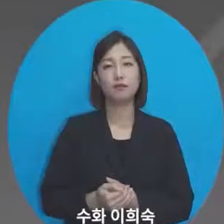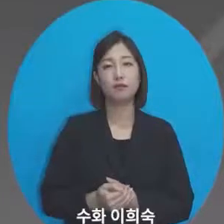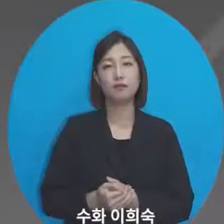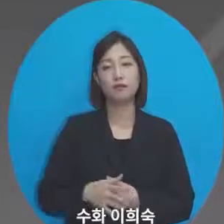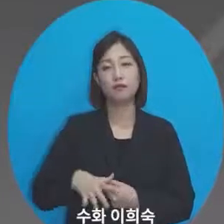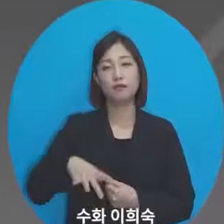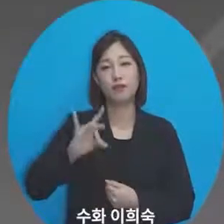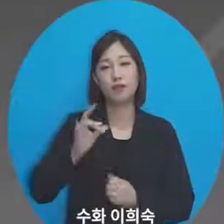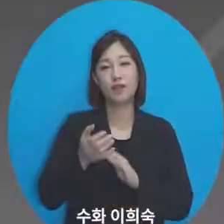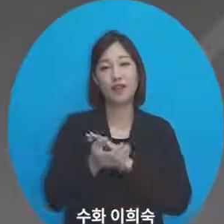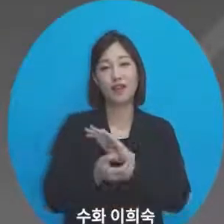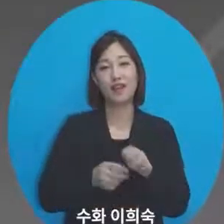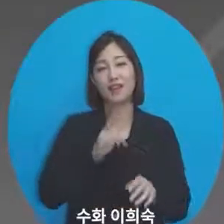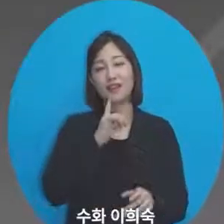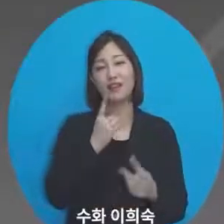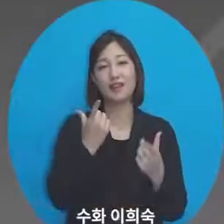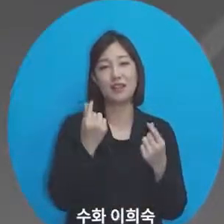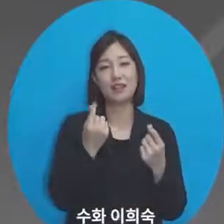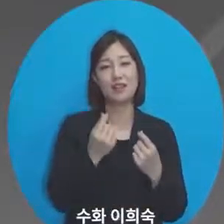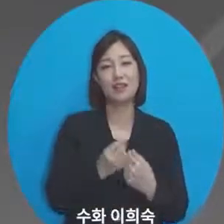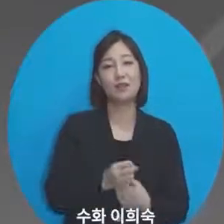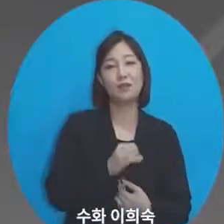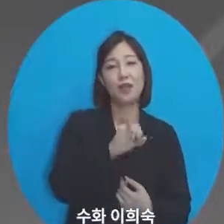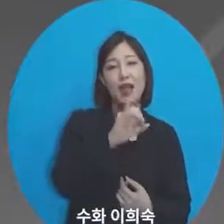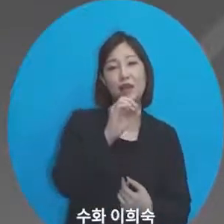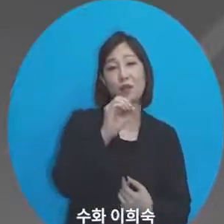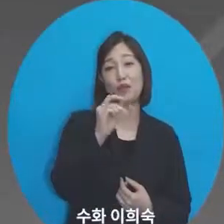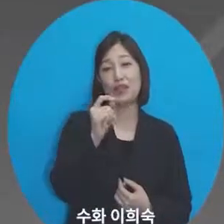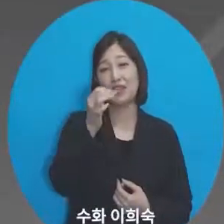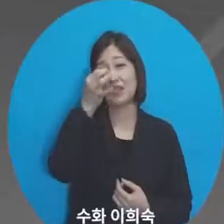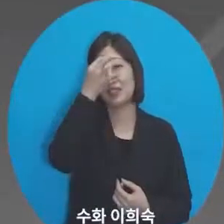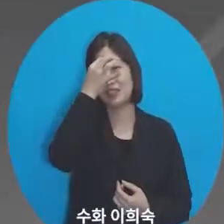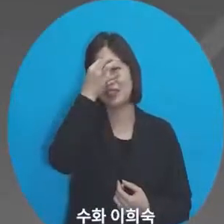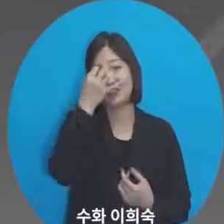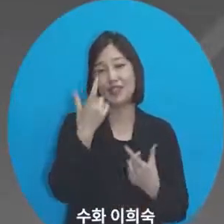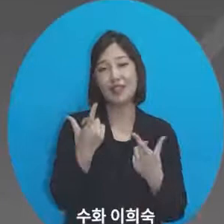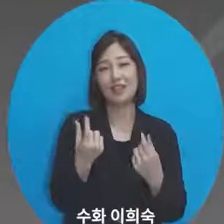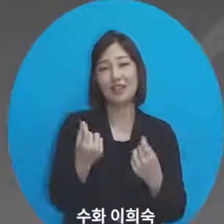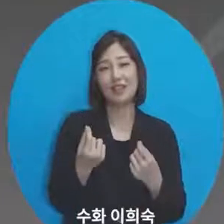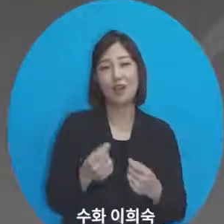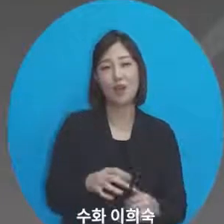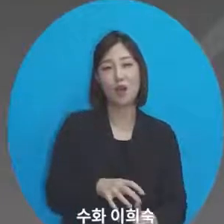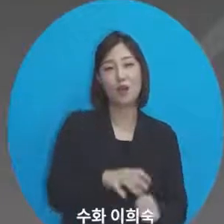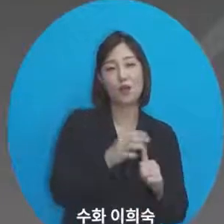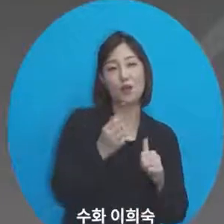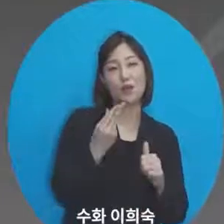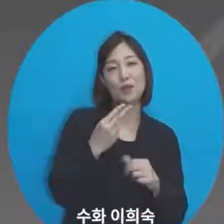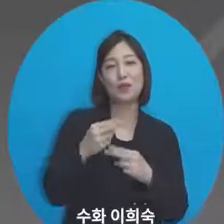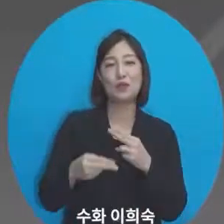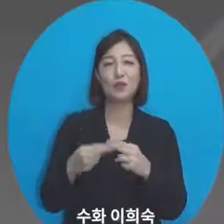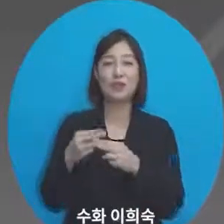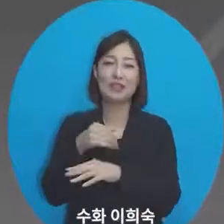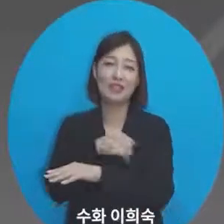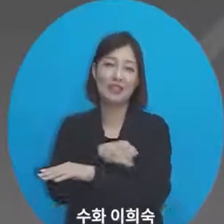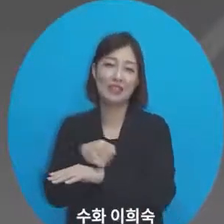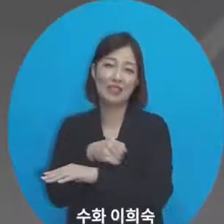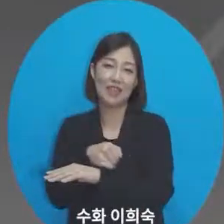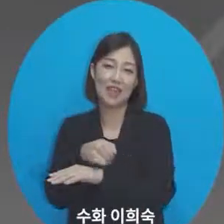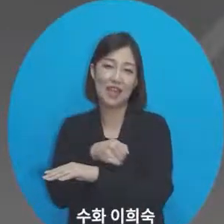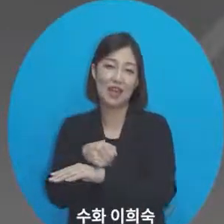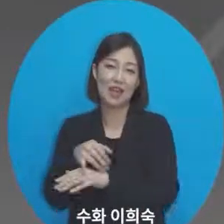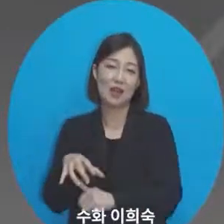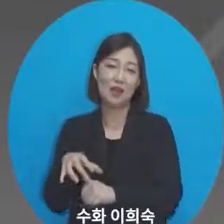아까 새로 만들어진 어떤 IoT 기술이라든지 이런 부분들이 접목이 돼서 또 유니버설 디자인 관련된 내용을 조금